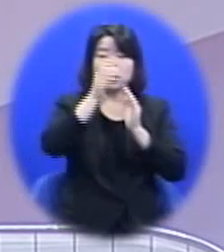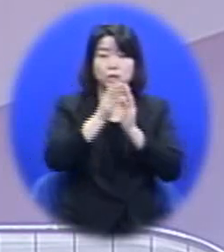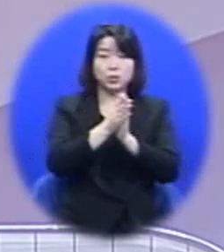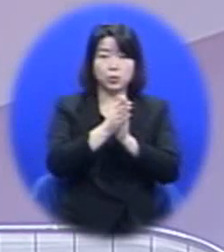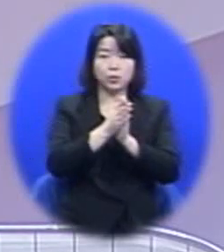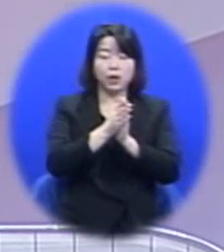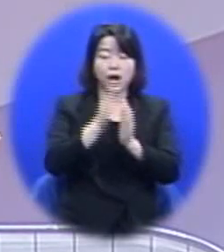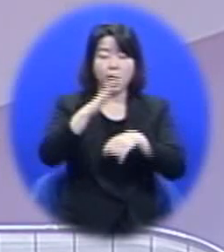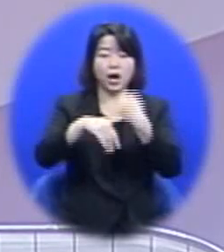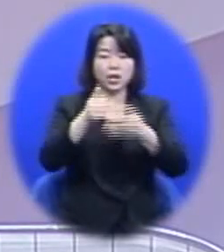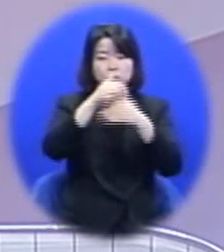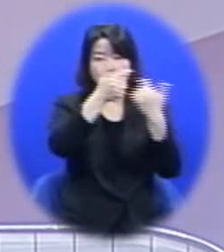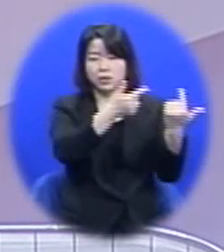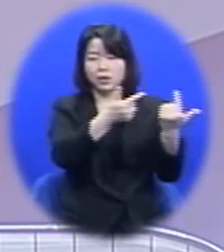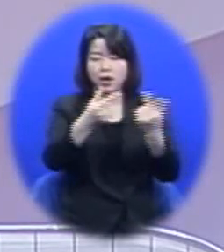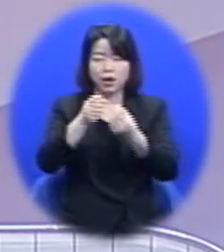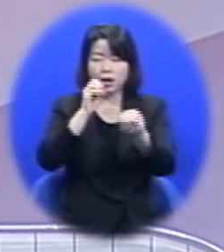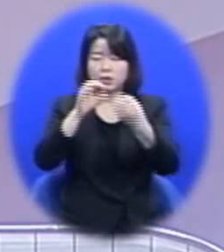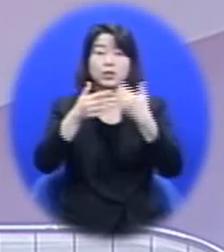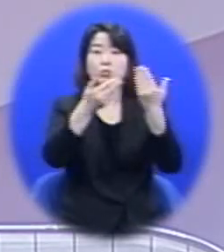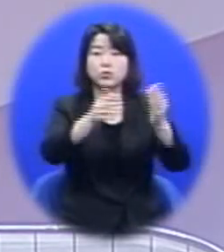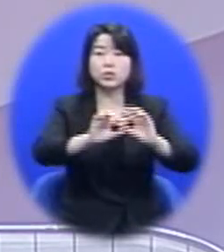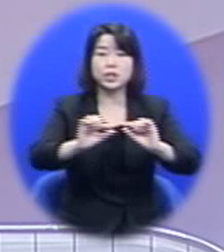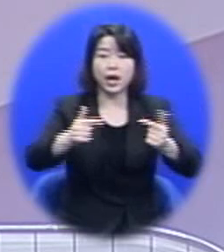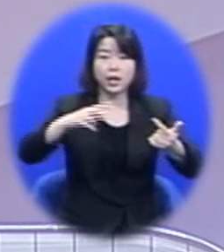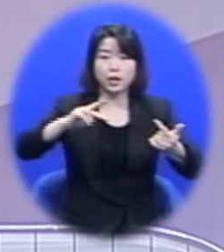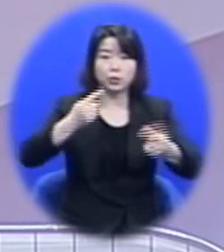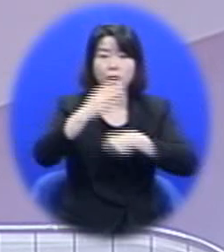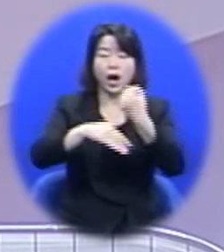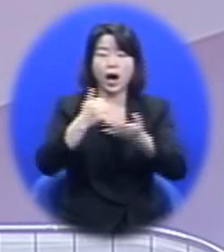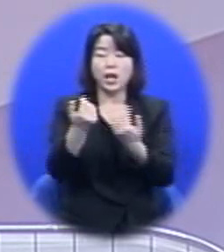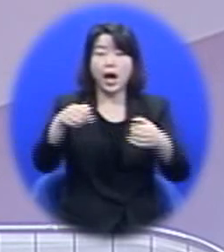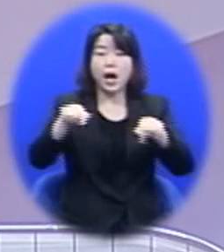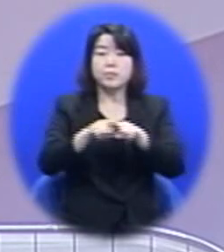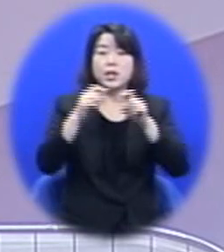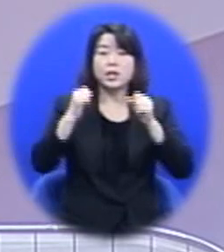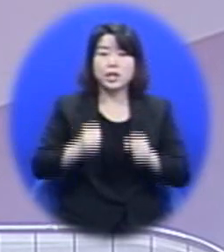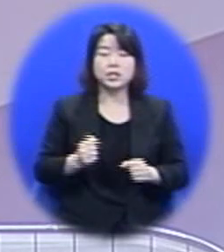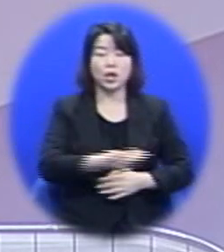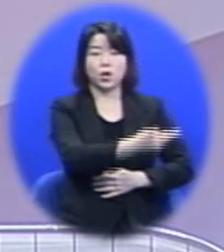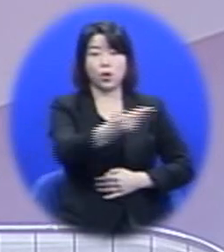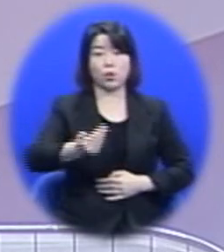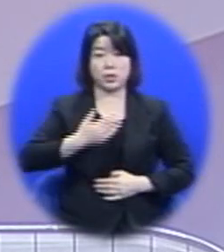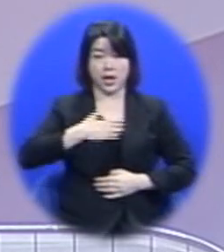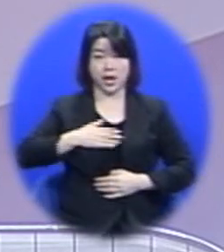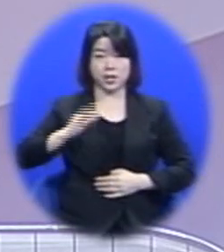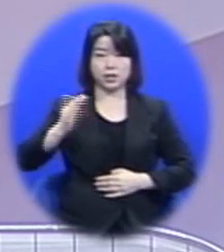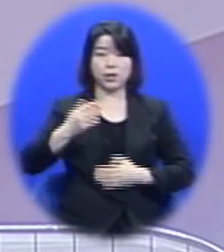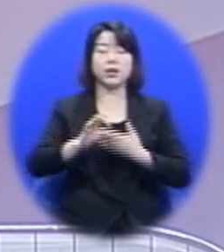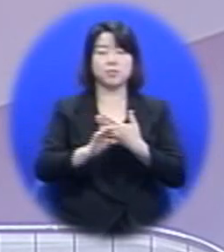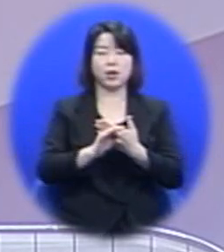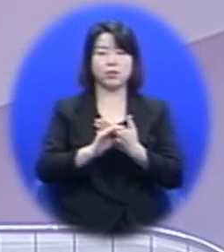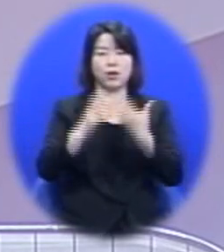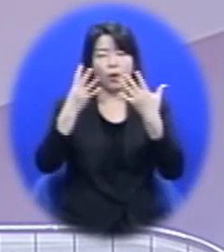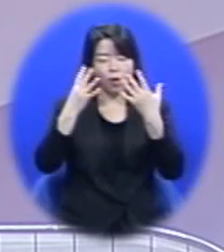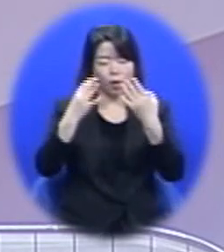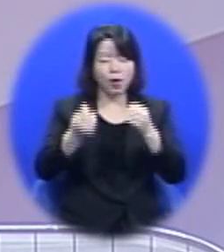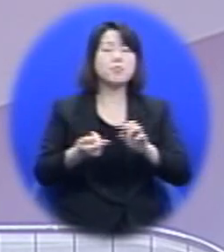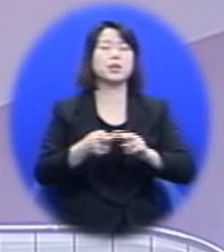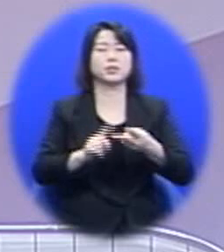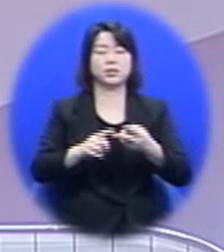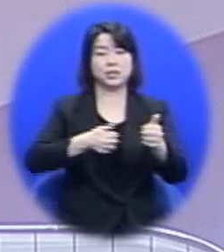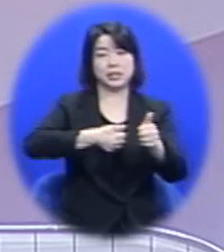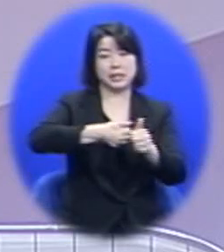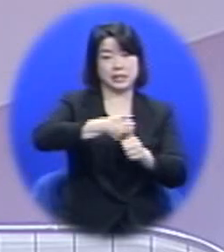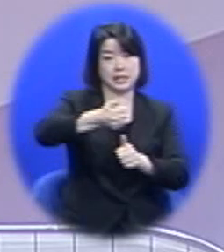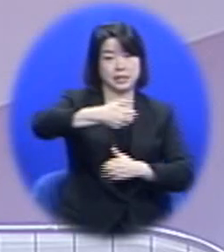다 응답해 주지 않는다 할지라도 하나님이 함께 하시는 것을 여러분이 알게 되면 그러면 얼마든지 이겨나갈